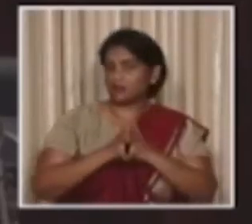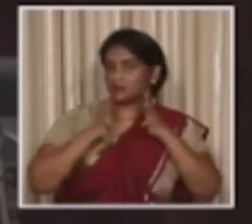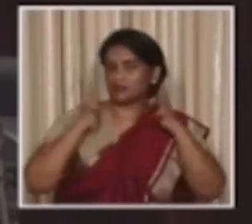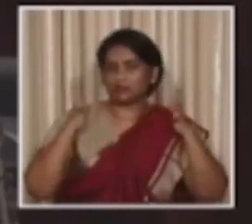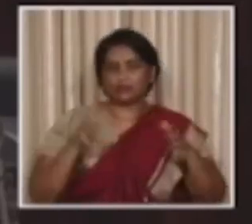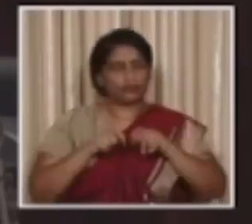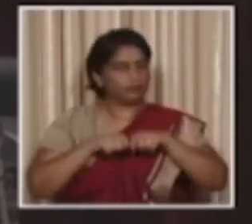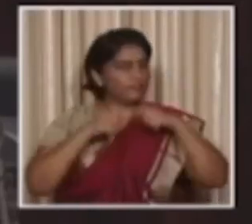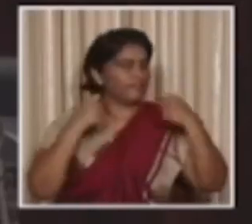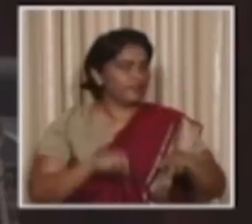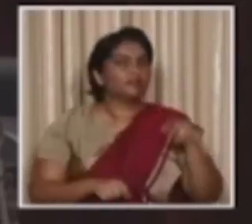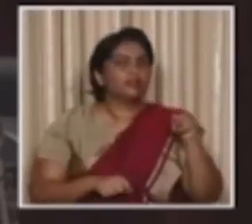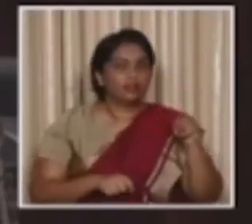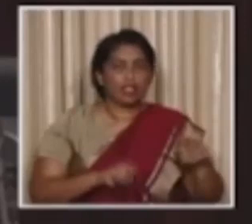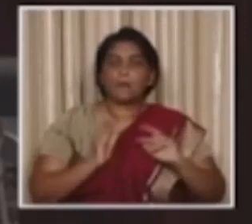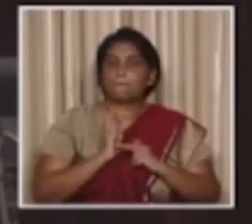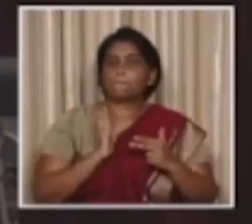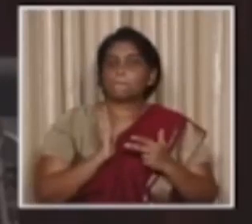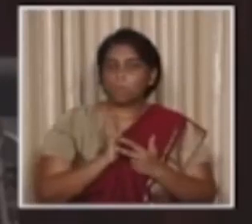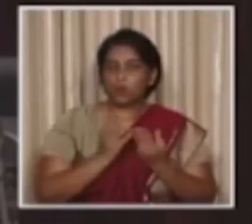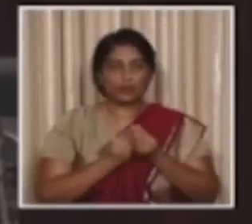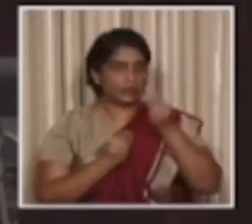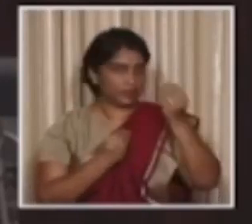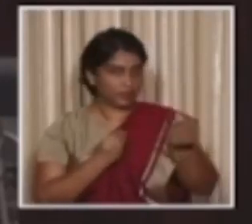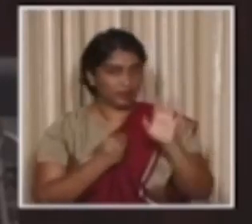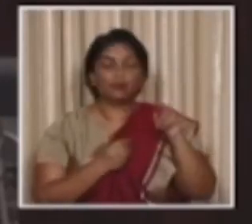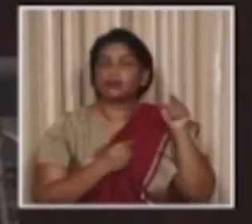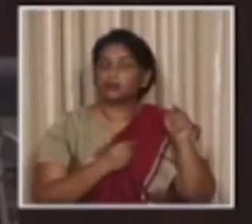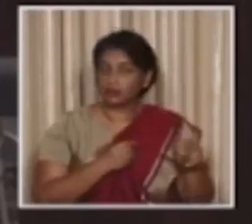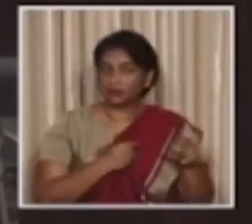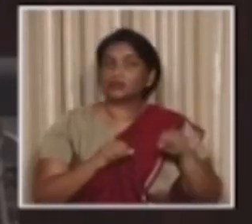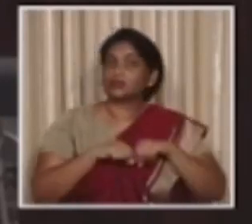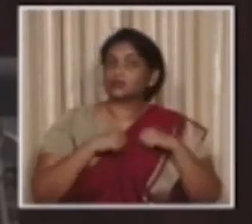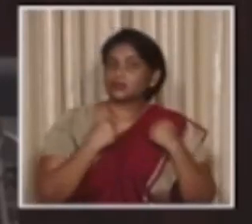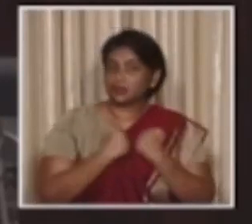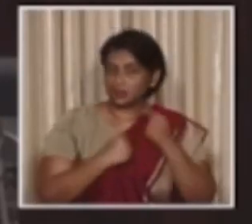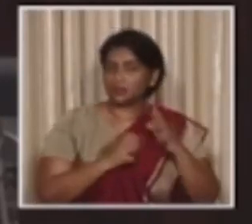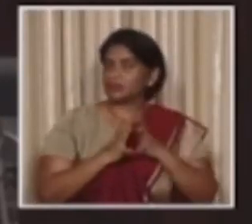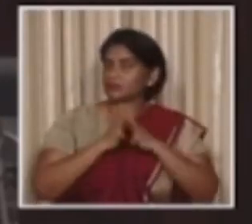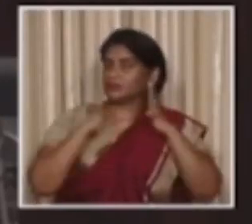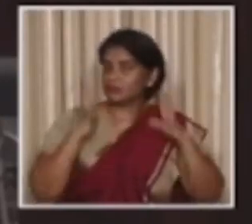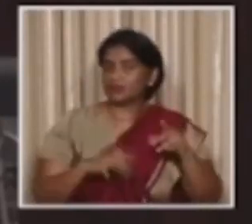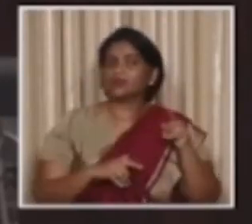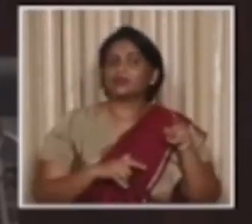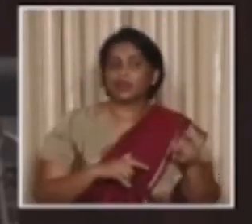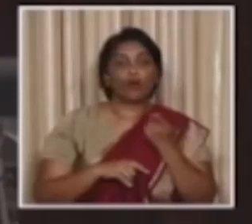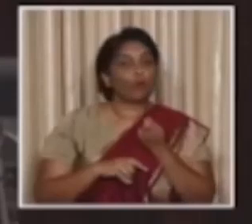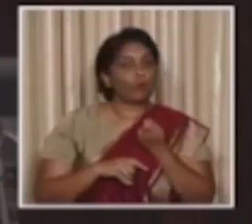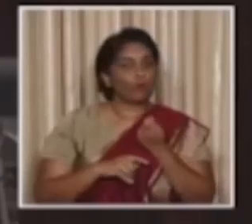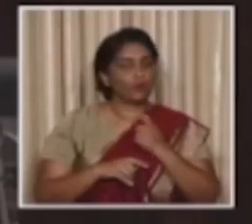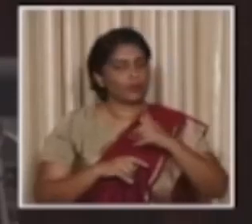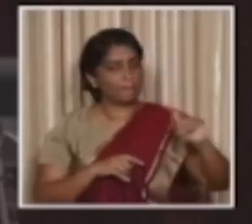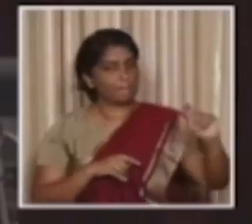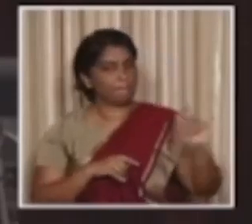මුදලක් වියදම් කරලා මේ ව්‍යාපෘතියක් බාර දීලා තිබුණා. ඒ වගේම ඒ සමාගම විශාල ඒ මුදලක් අය